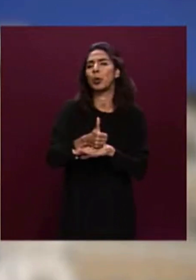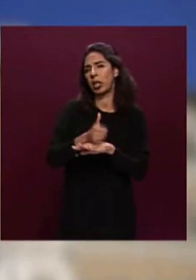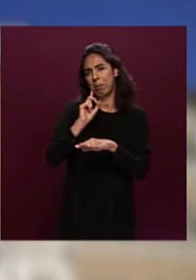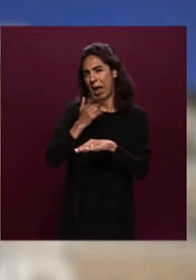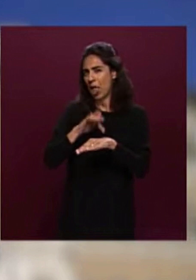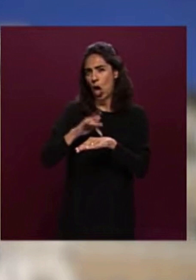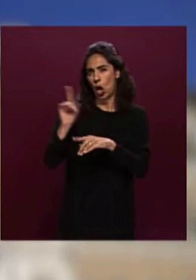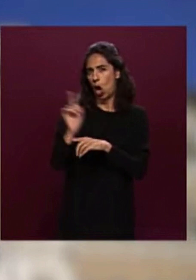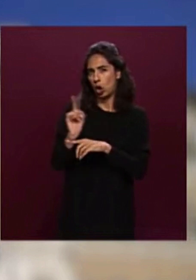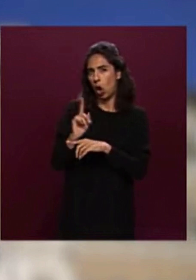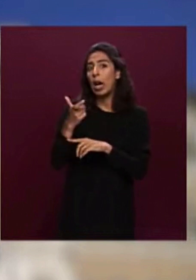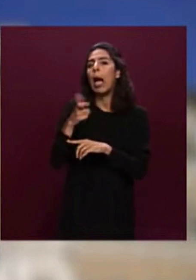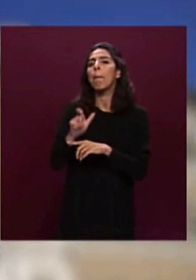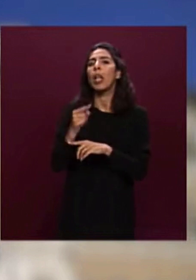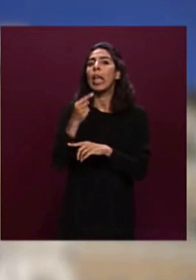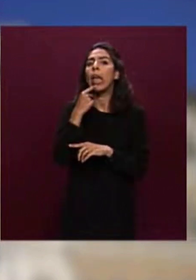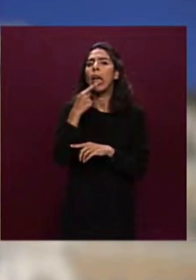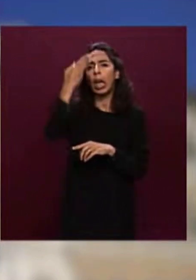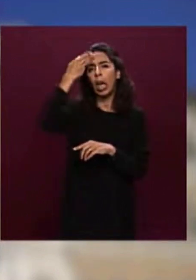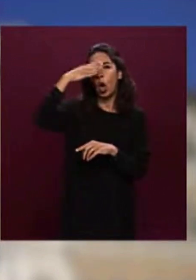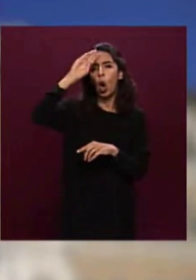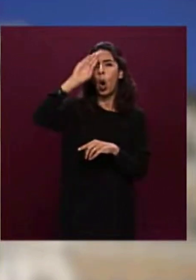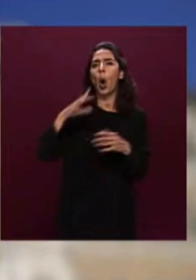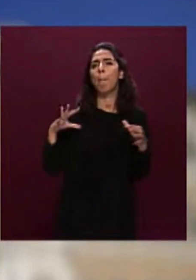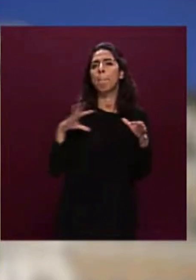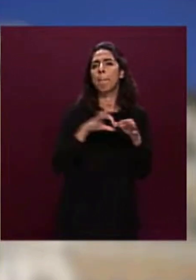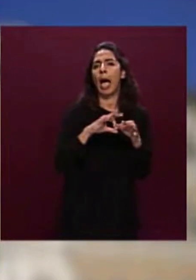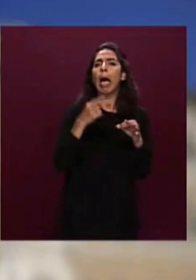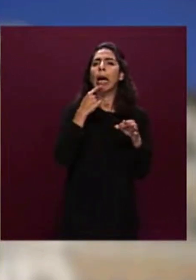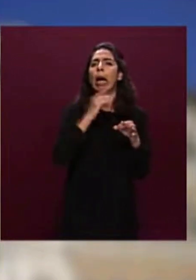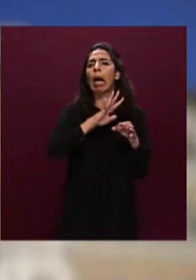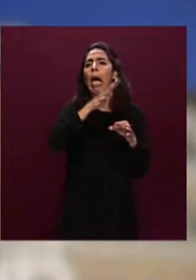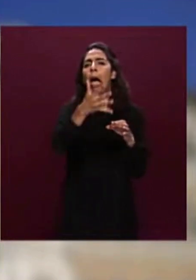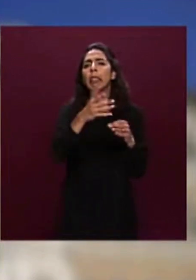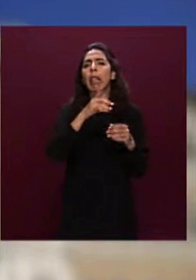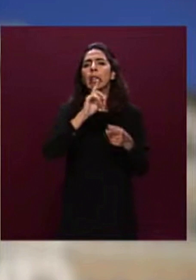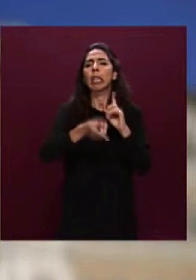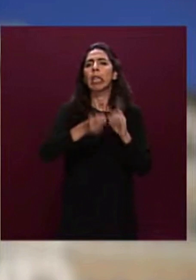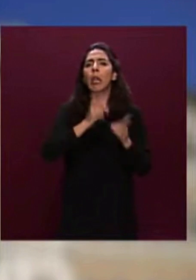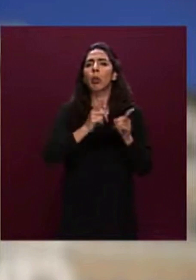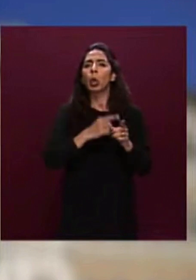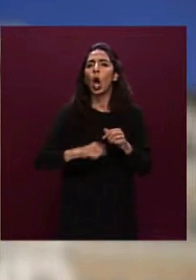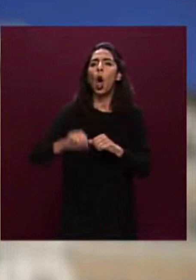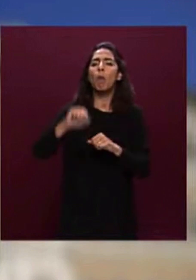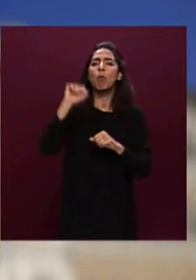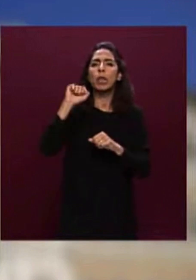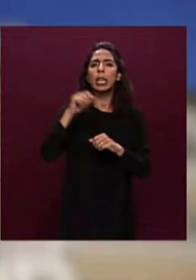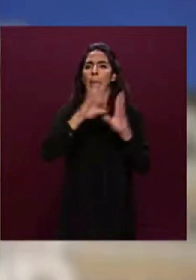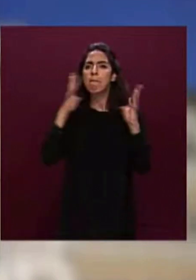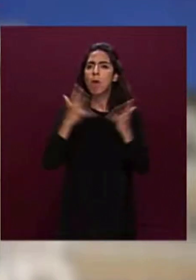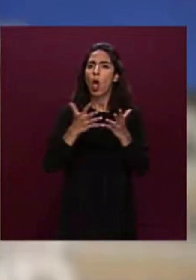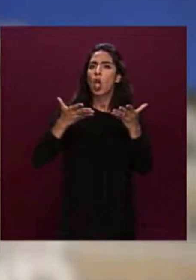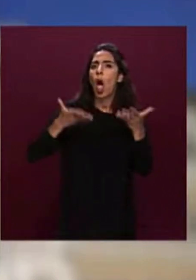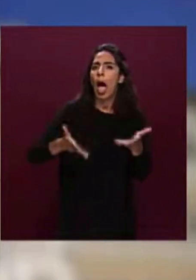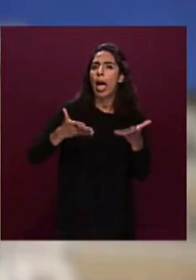Cuba comunista di Fidel Castro e con tutte le altre dittature comuniste del mondo di oggi non